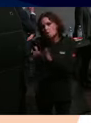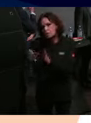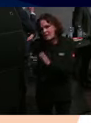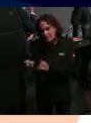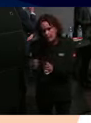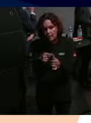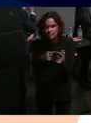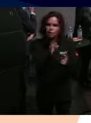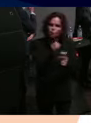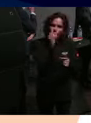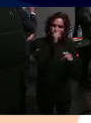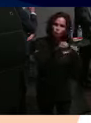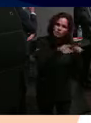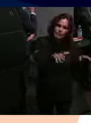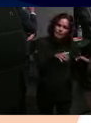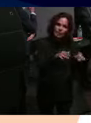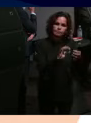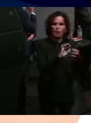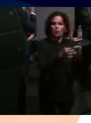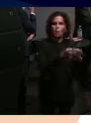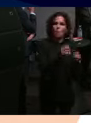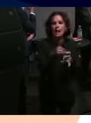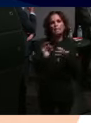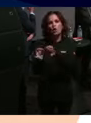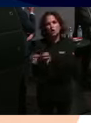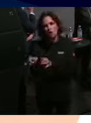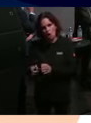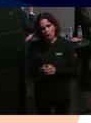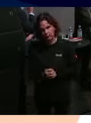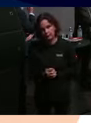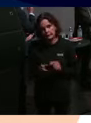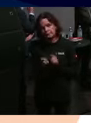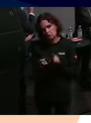om nullutslippsatomer eller molekyler. Så det handler om å